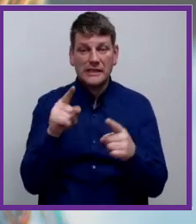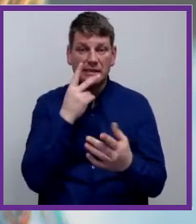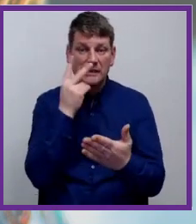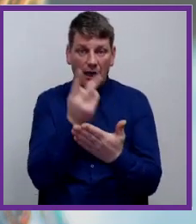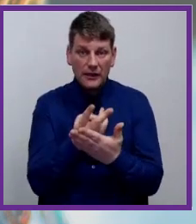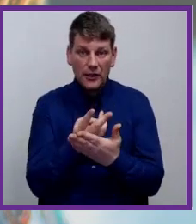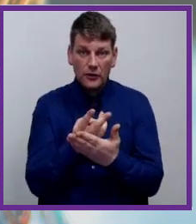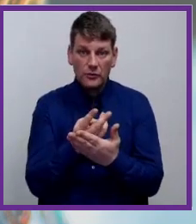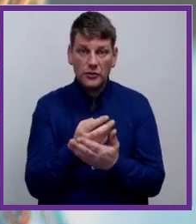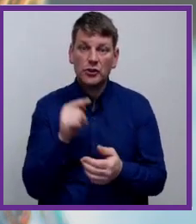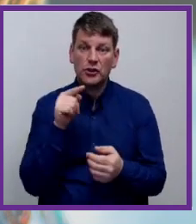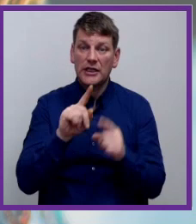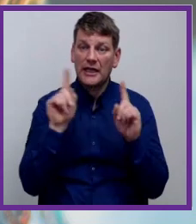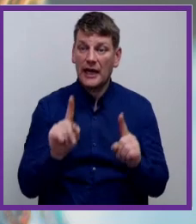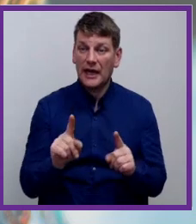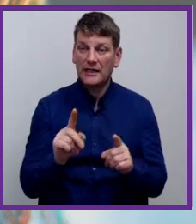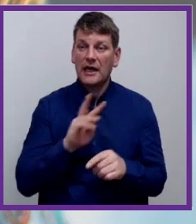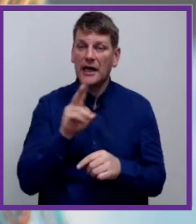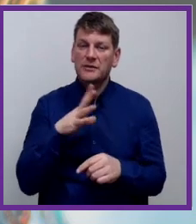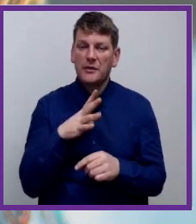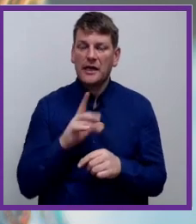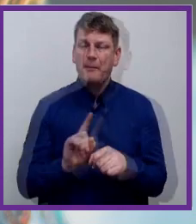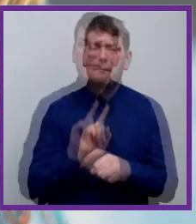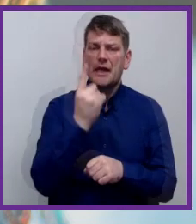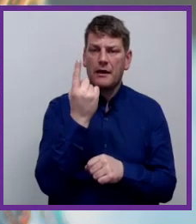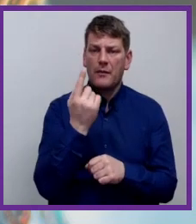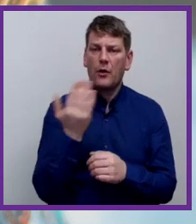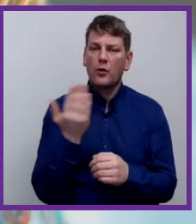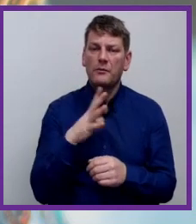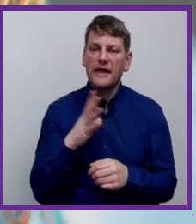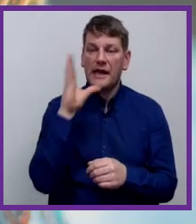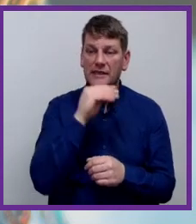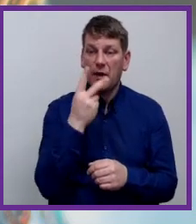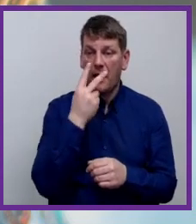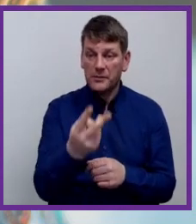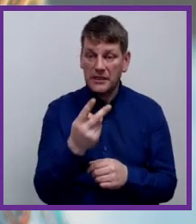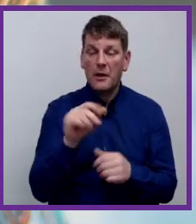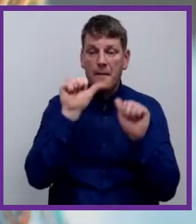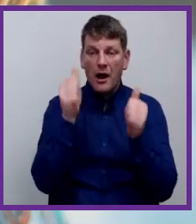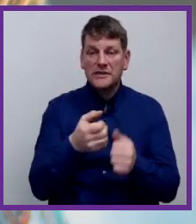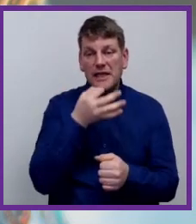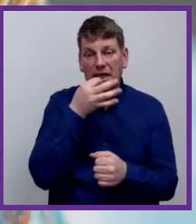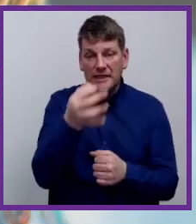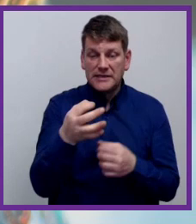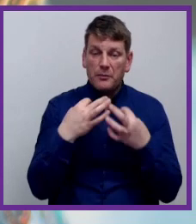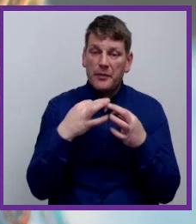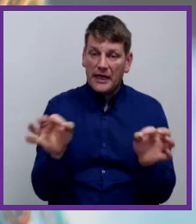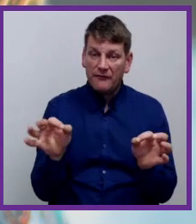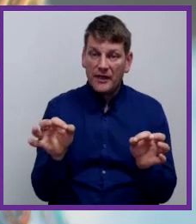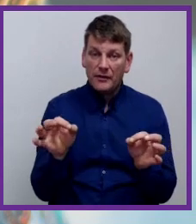skatījums. Šī lieta, kas bija pirmā, kur bija iespēja apskatīt tieši mākslinieckās izteiksmes brīvību,